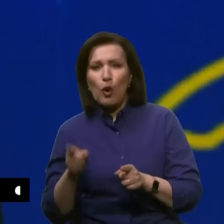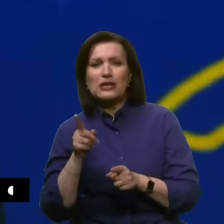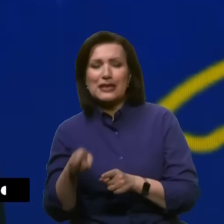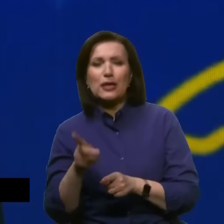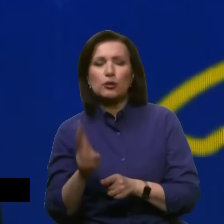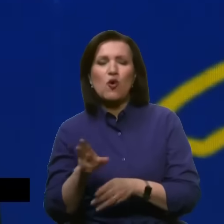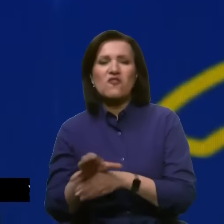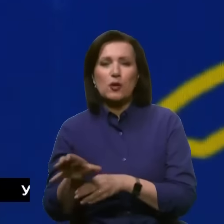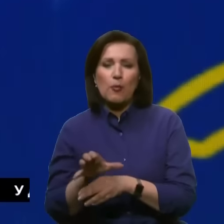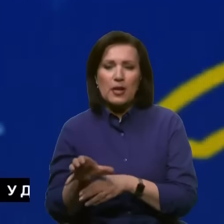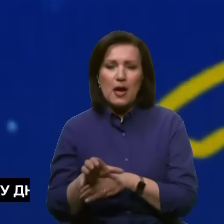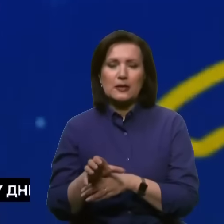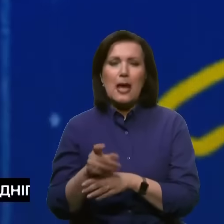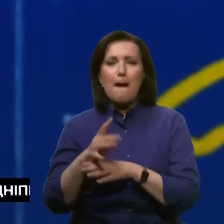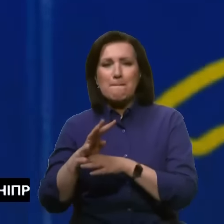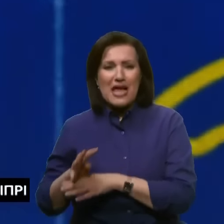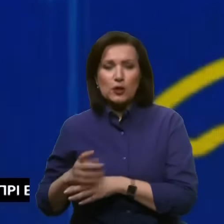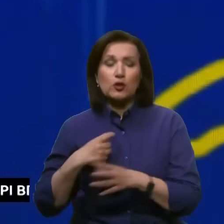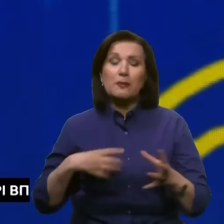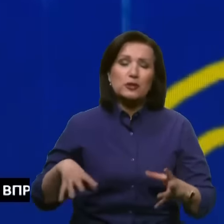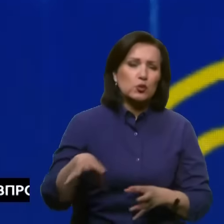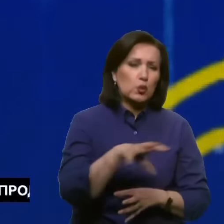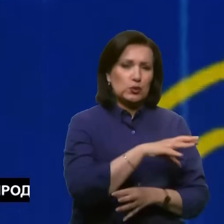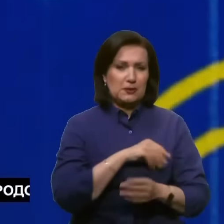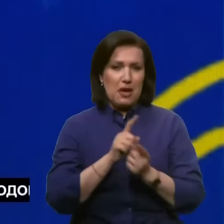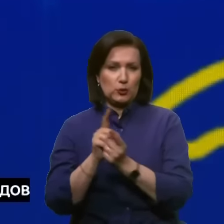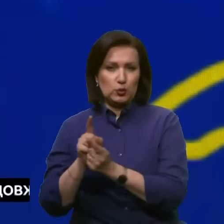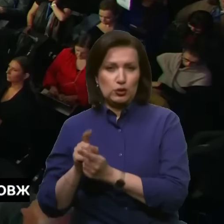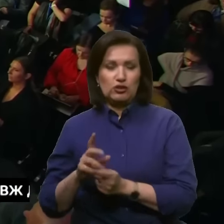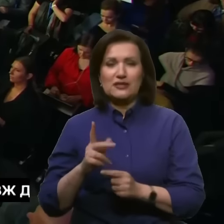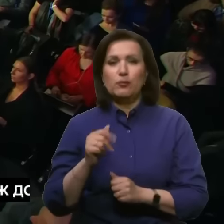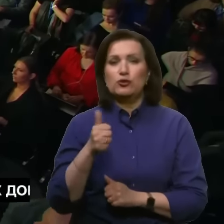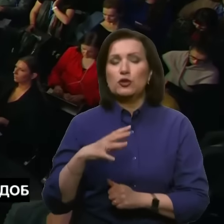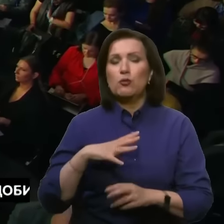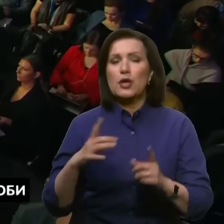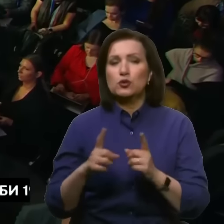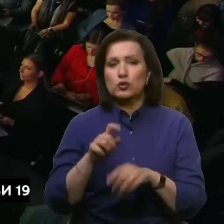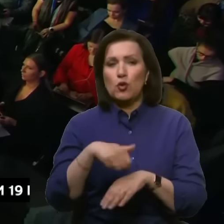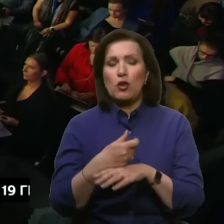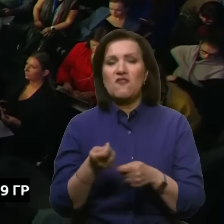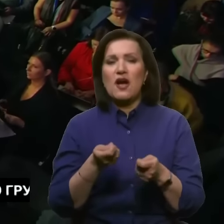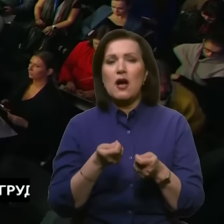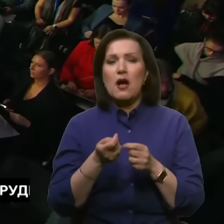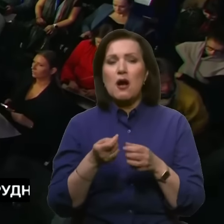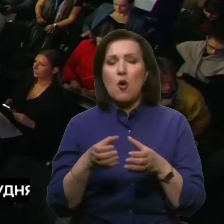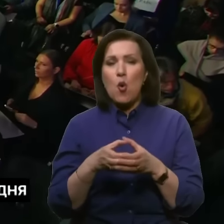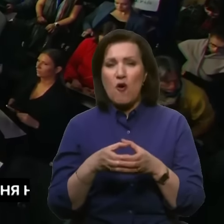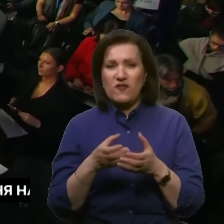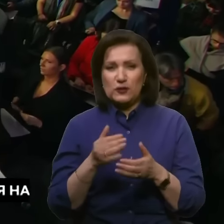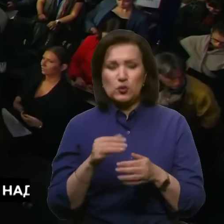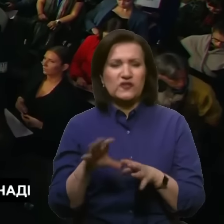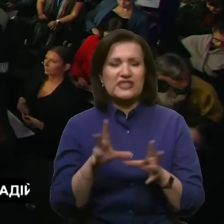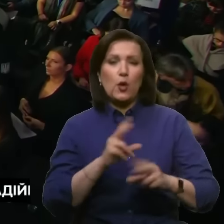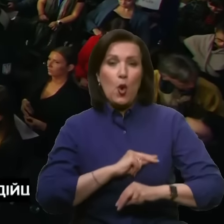хто виробляє Петріоти. Ми з усіма зустрічалися. Спочатку була зустріч голова офісу і, як я сказав,